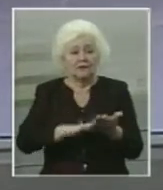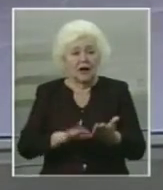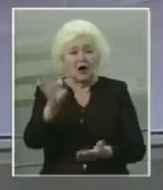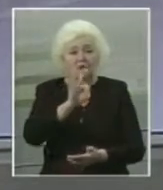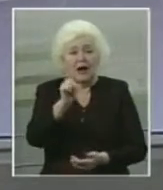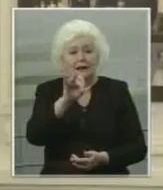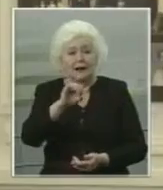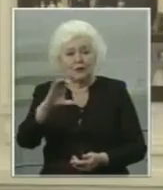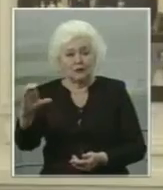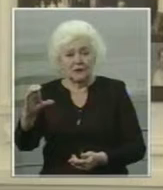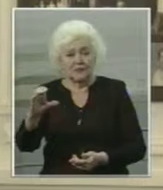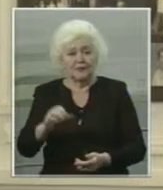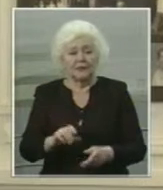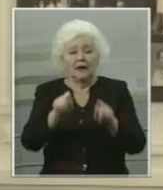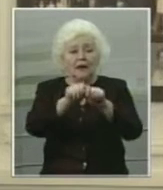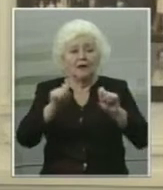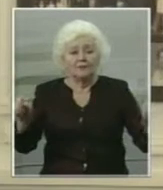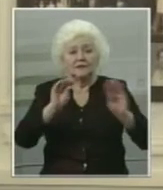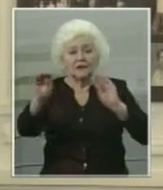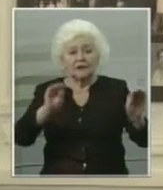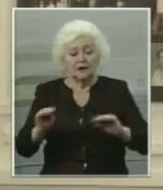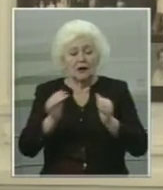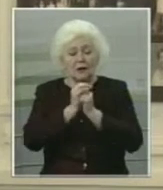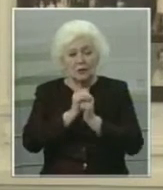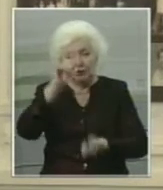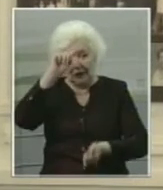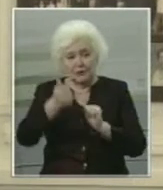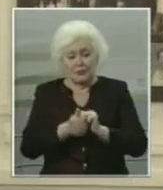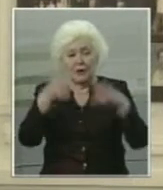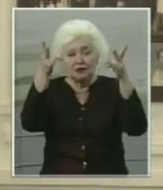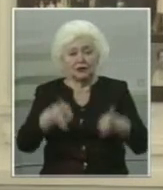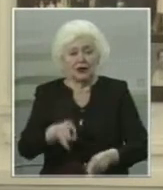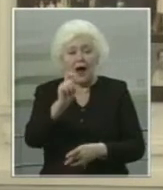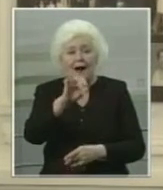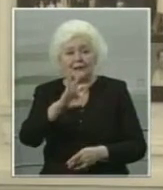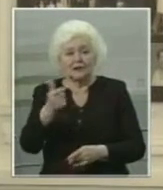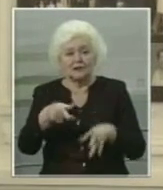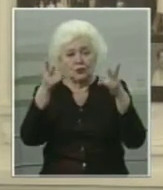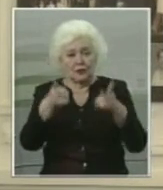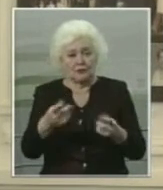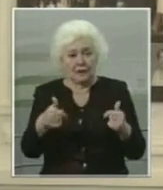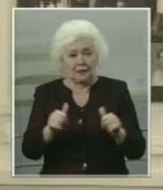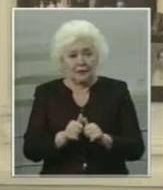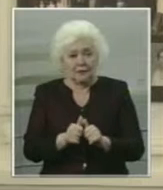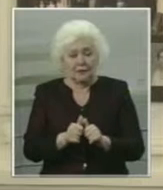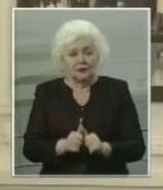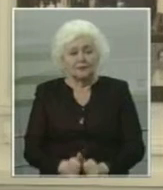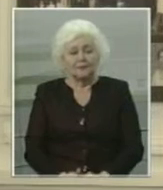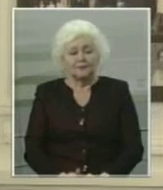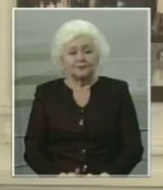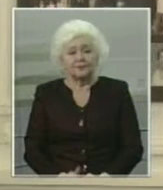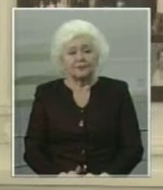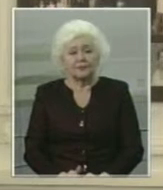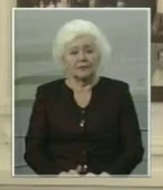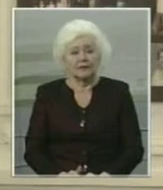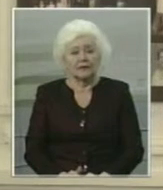Оксана Хлібус. Відкрили виставку «Молитву і пам'ять жертв Катинської трагедії». Здробище Марії Ласки, Пана Пан